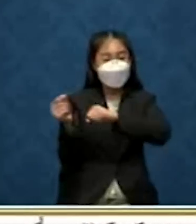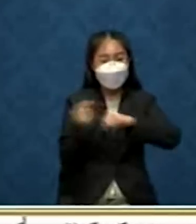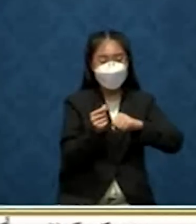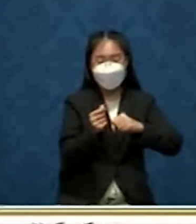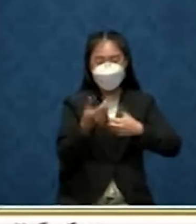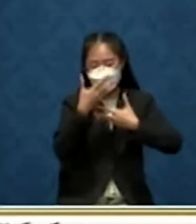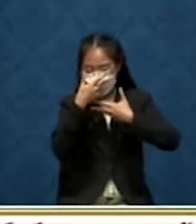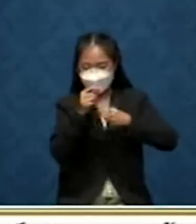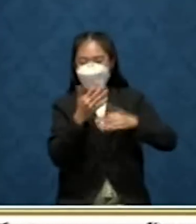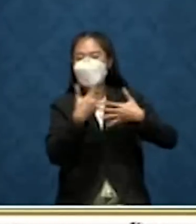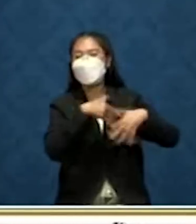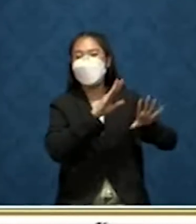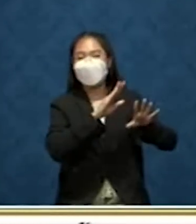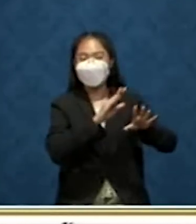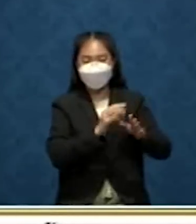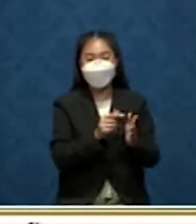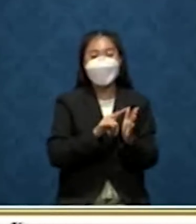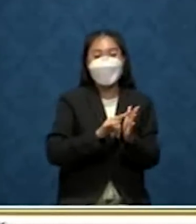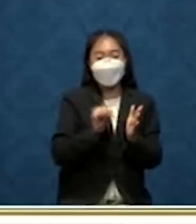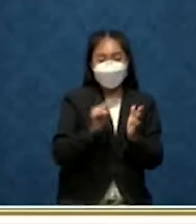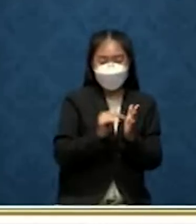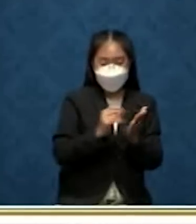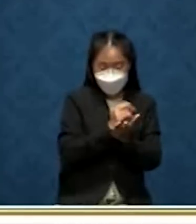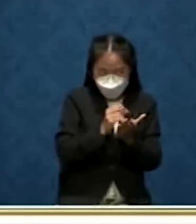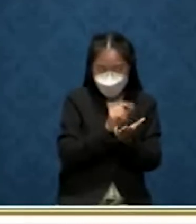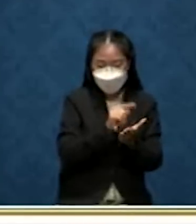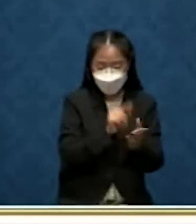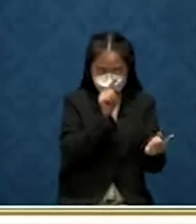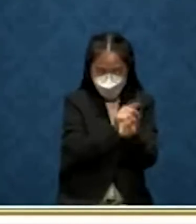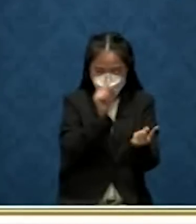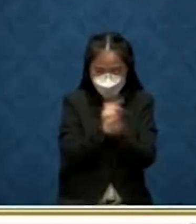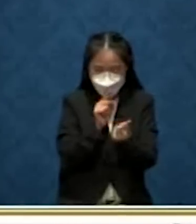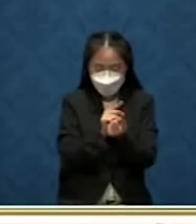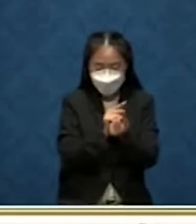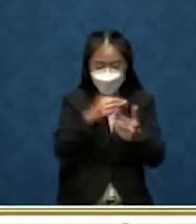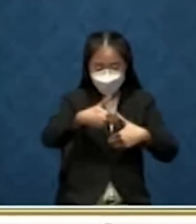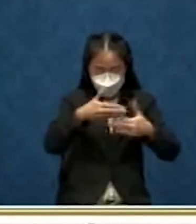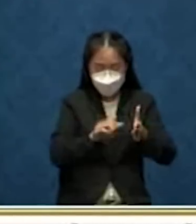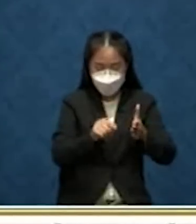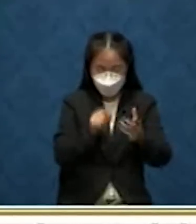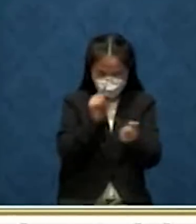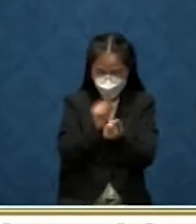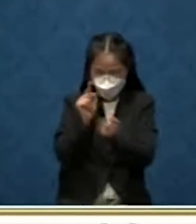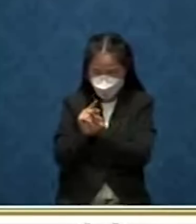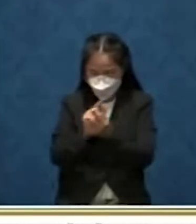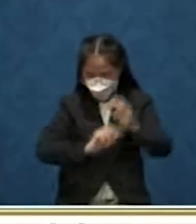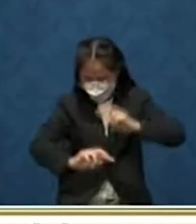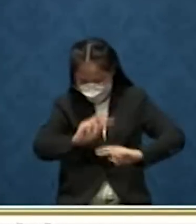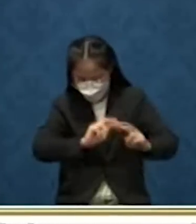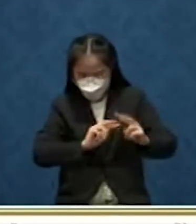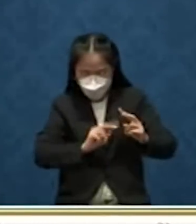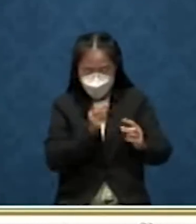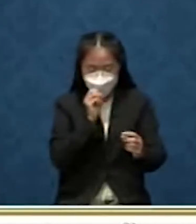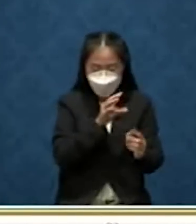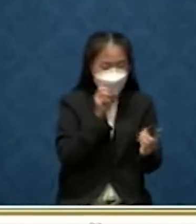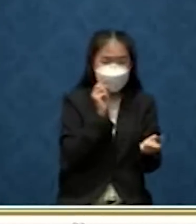งไ้ตรนั้นขณาดว่ายาที่หลบกันง่ายง่ายง่ poderia อยู่มูมห้องมีเวลาพลหาเป็ชวโมงก็ห